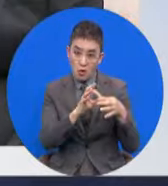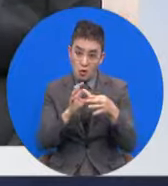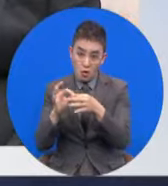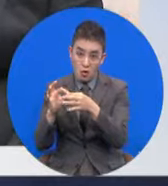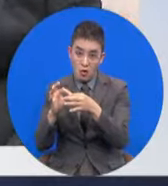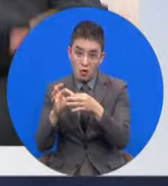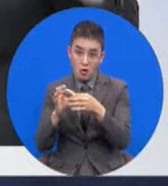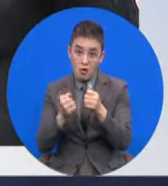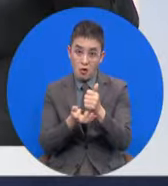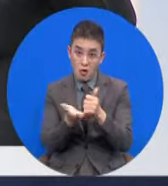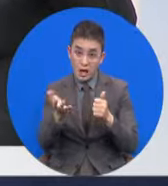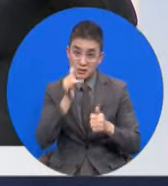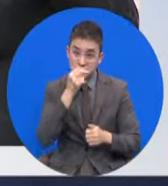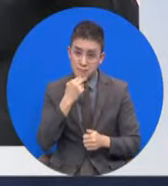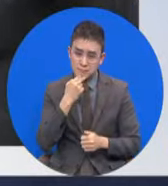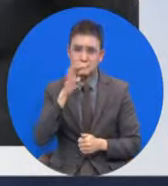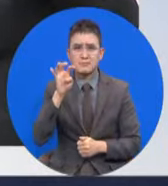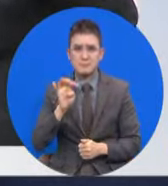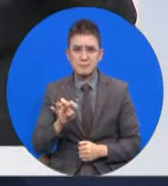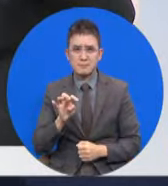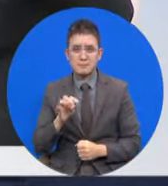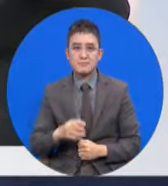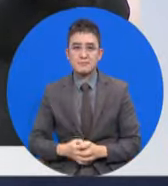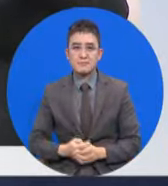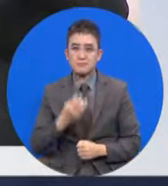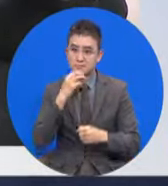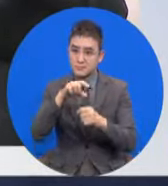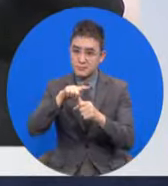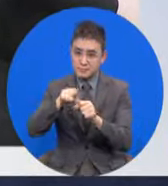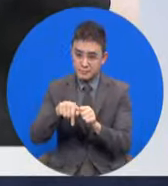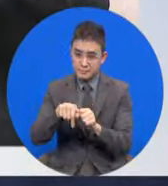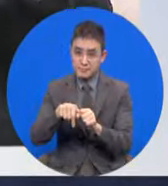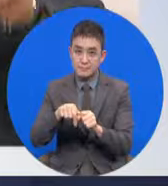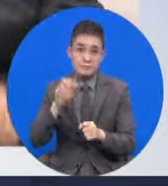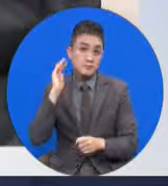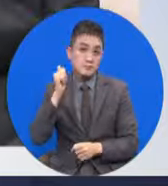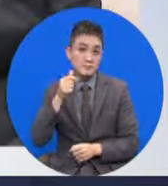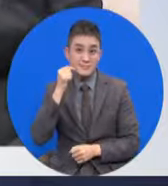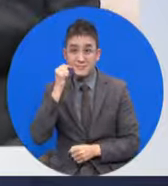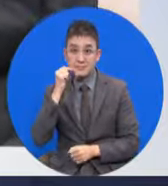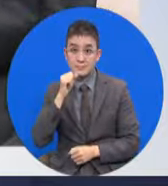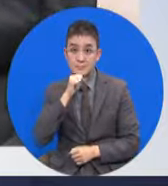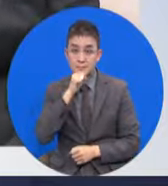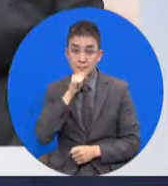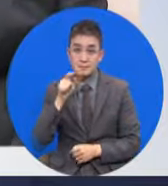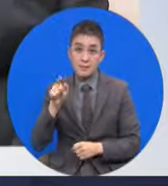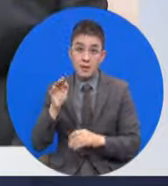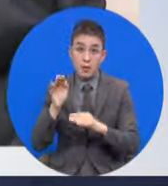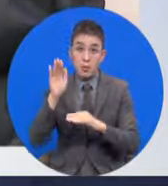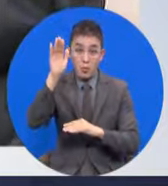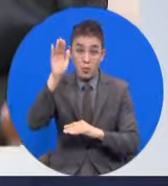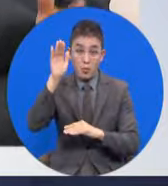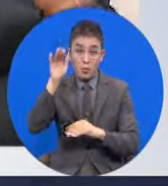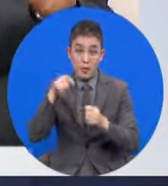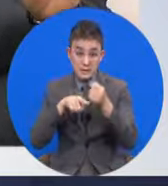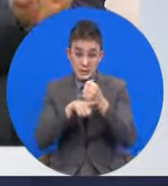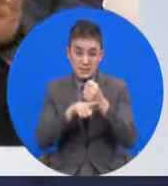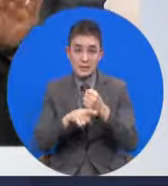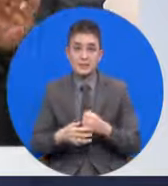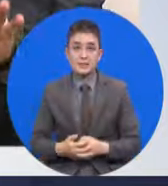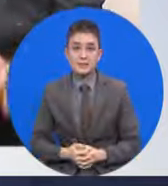가는 기조다. 특히 그런데 어쨌든 수도권의 대통령 지지율이 마지막에 올랐다라고 하는 것은 수도권